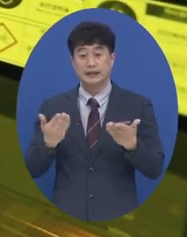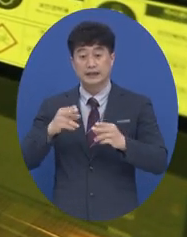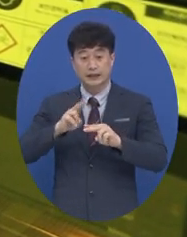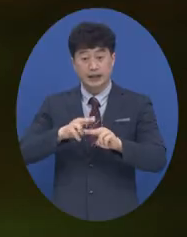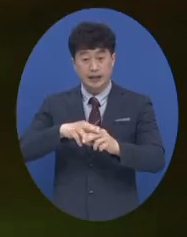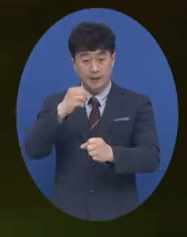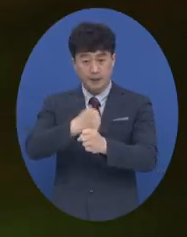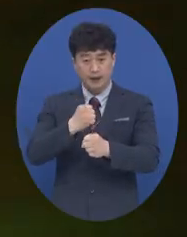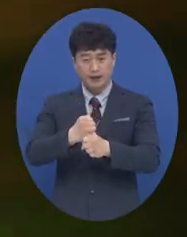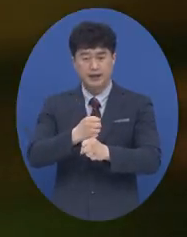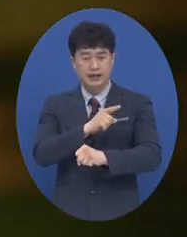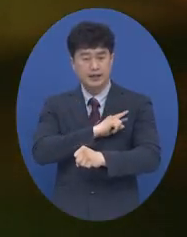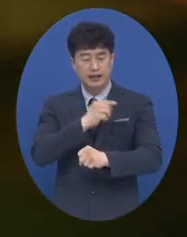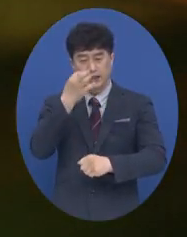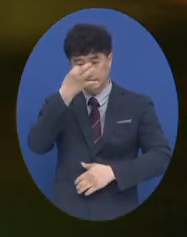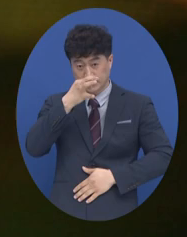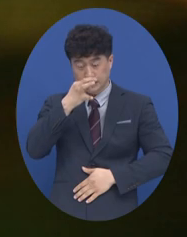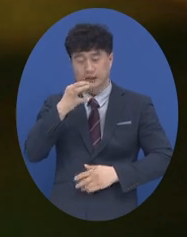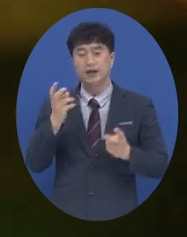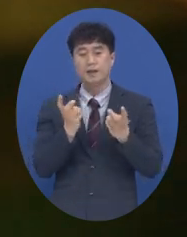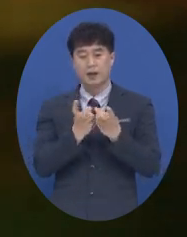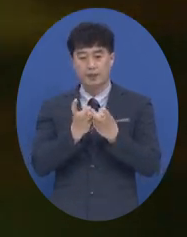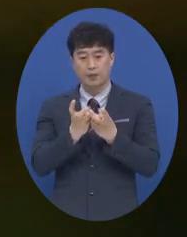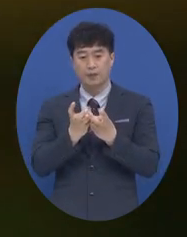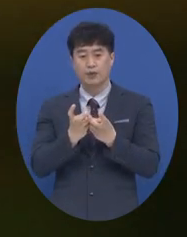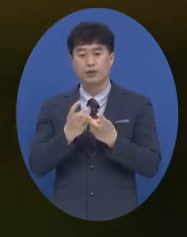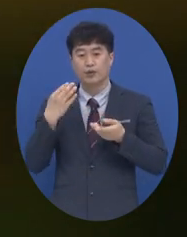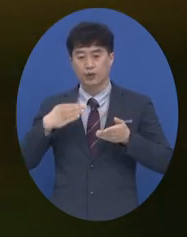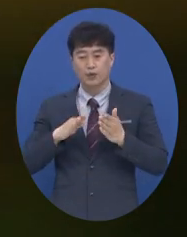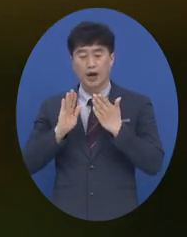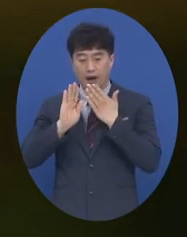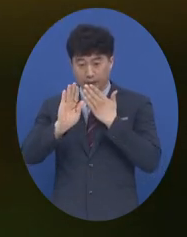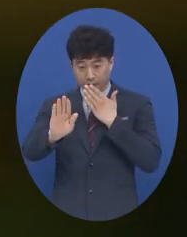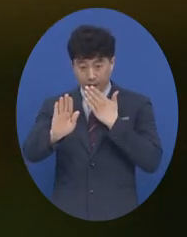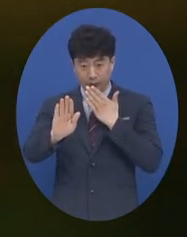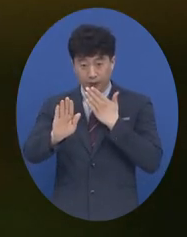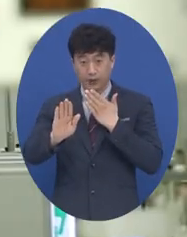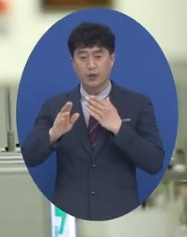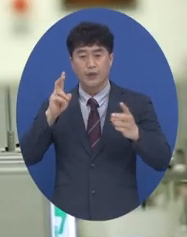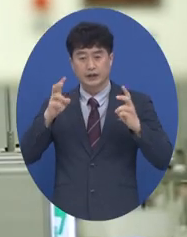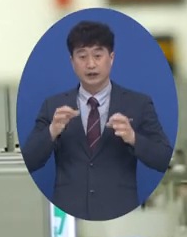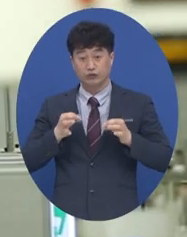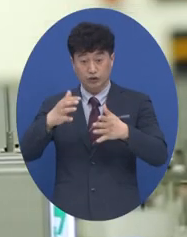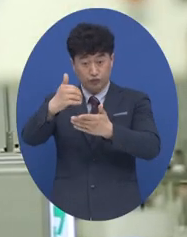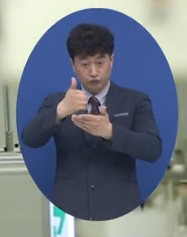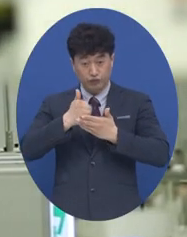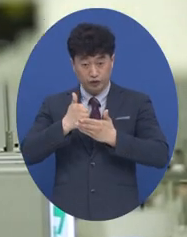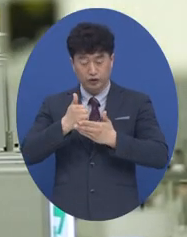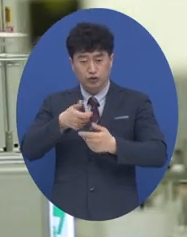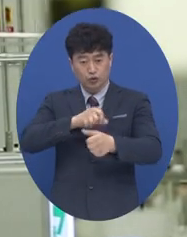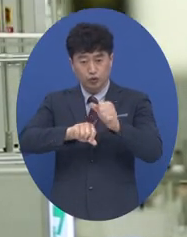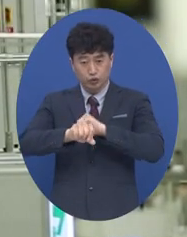일자리를 창출하는 가장 효과적인 방법이란 점에서 경기도는 앞으로도 기업 투자